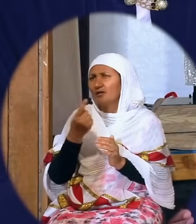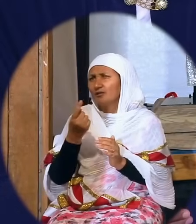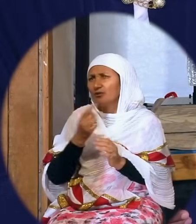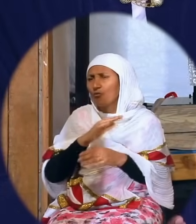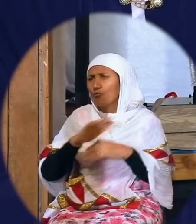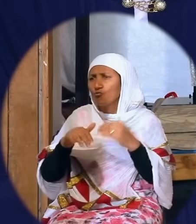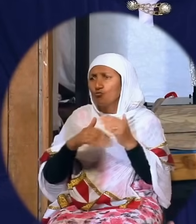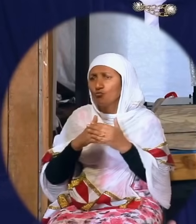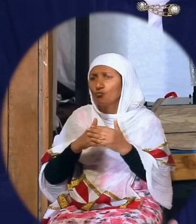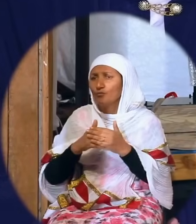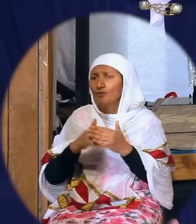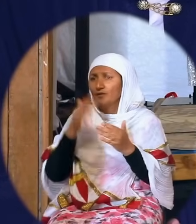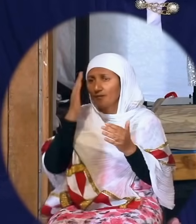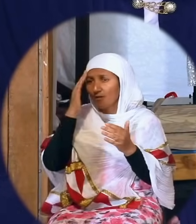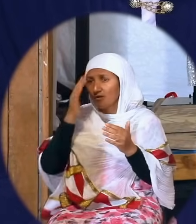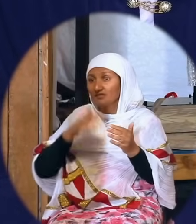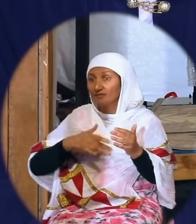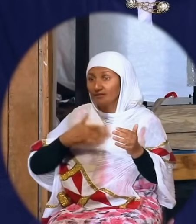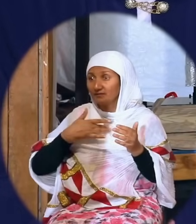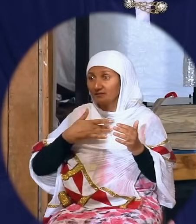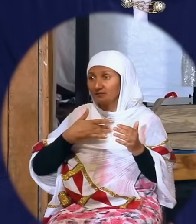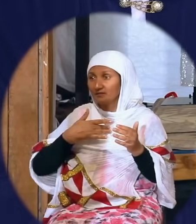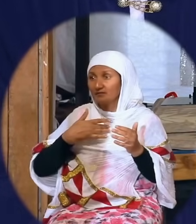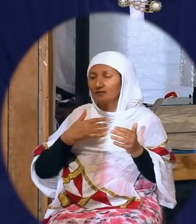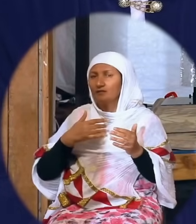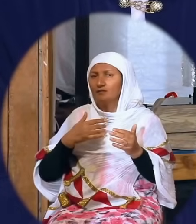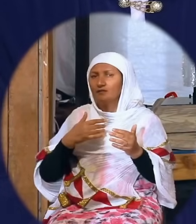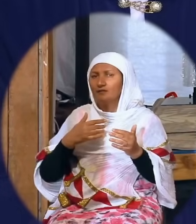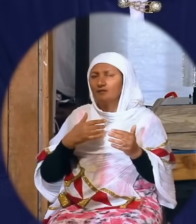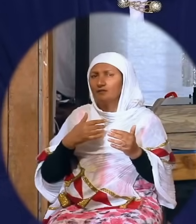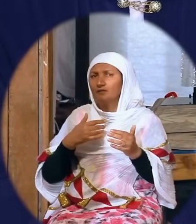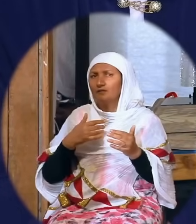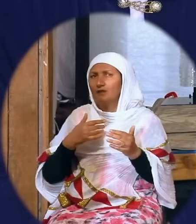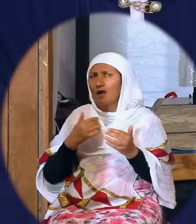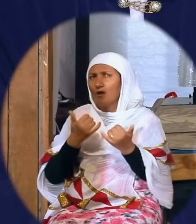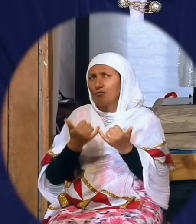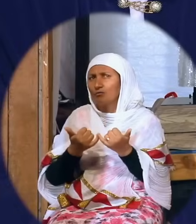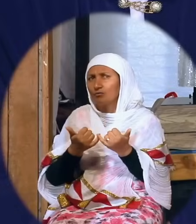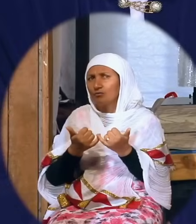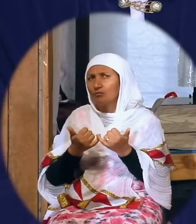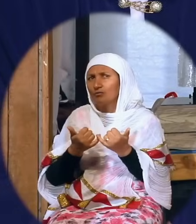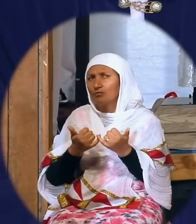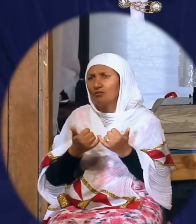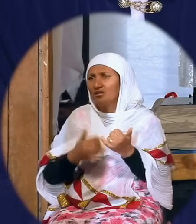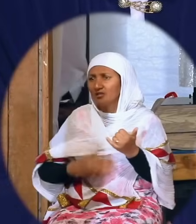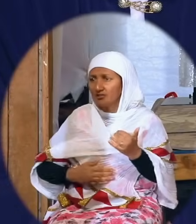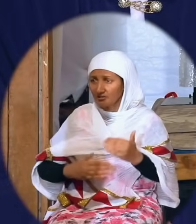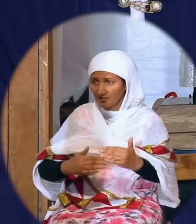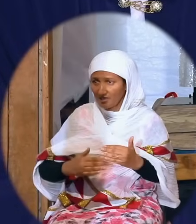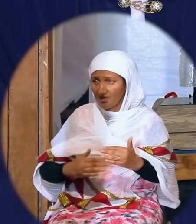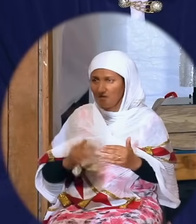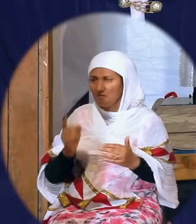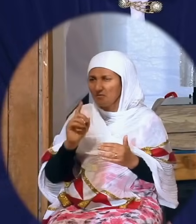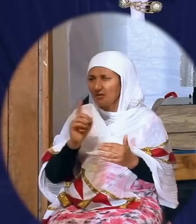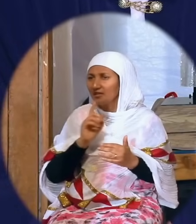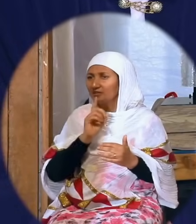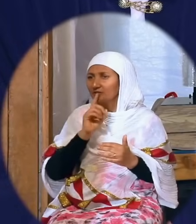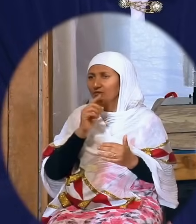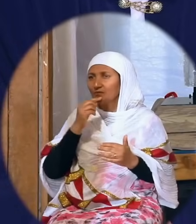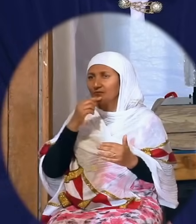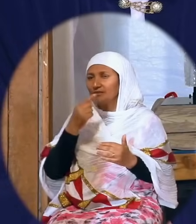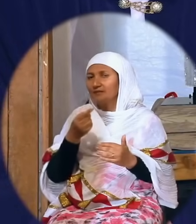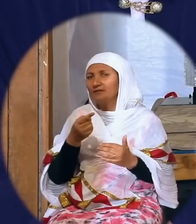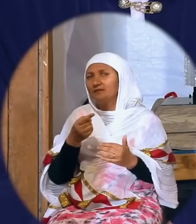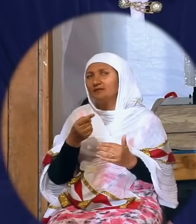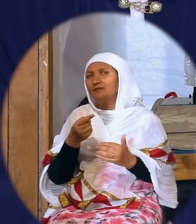ሁሉን የማወቅ ስሜት ነው። ለዛ ነው እዚህ ያገር በጥቁሮቹም በቃ ለምሳሌ አሁን እስቲ እርግዝና ምን አይነት ነው? ሌት ሚ ቴስት ብለው what does it look